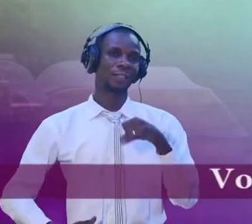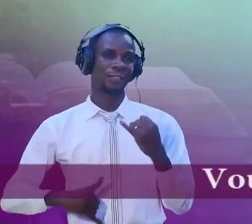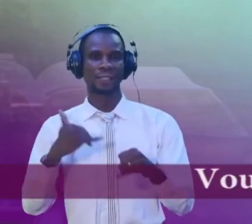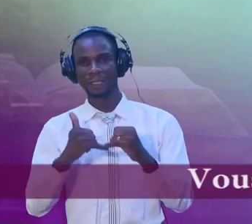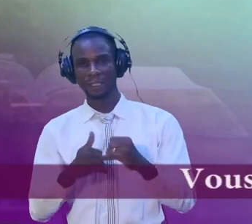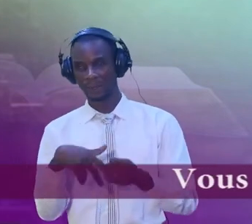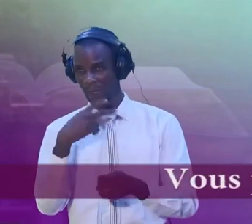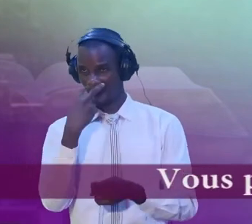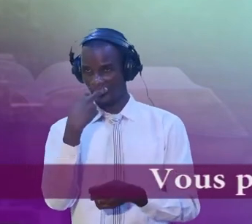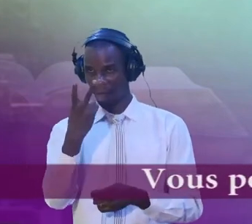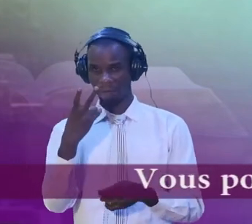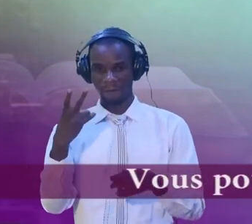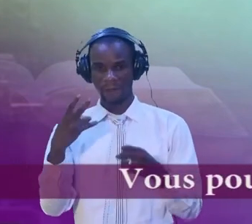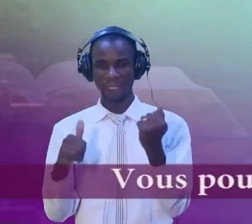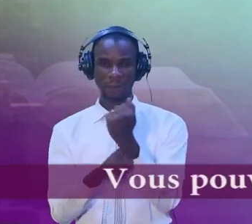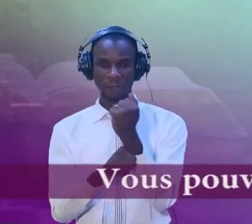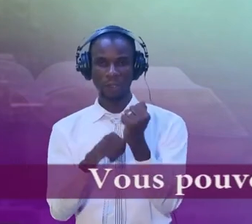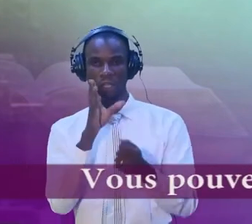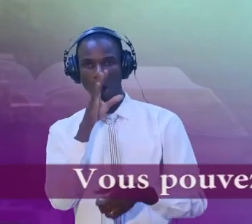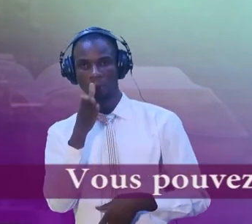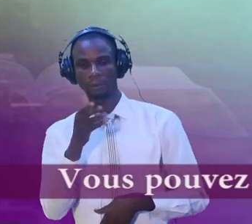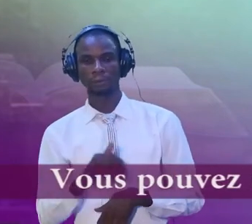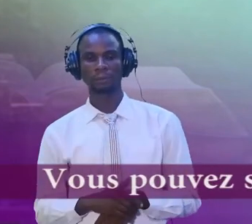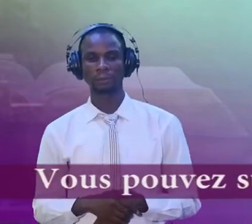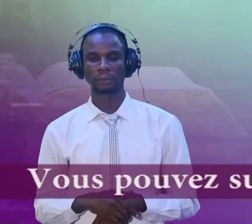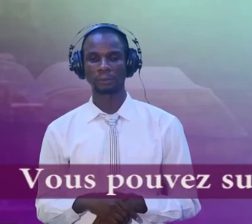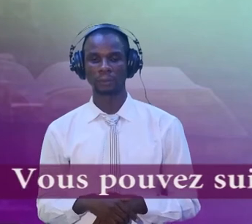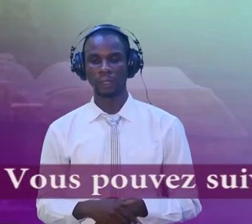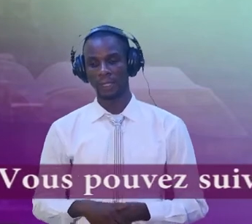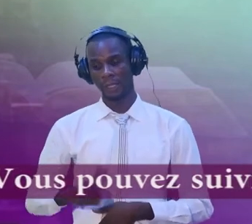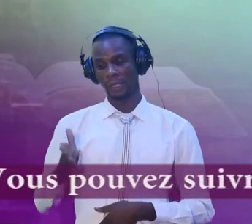utakuwa umepunguza uwezo wa ubongo wako wa kufikiri mwenyewe,